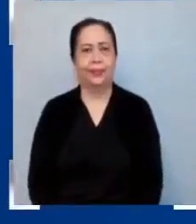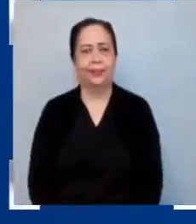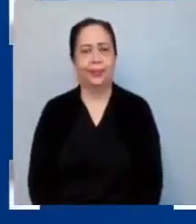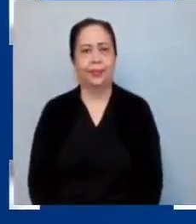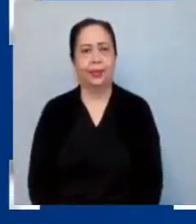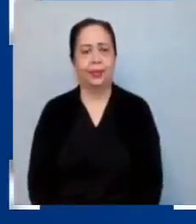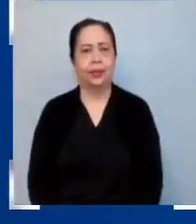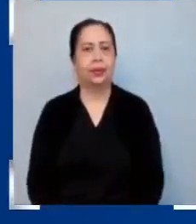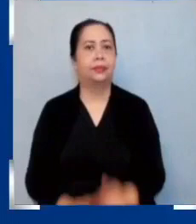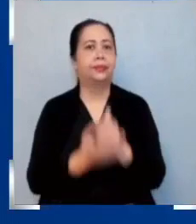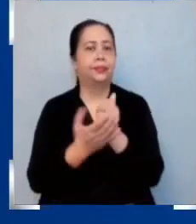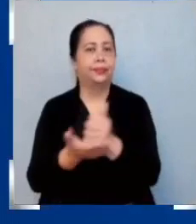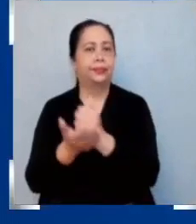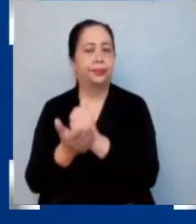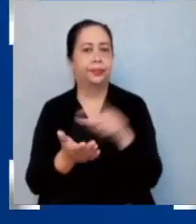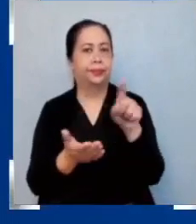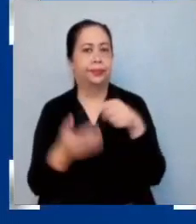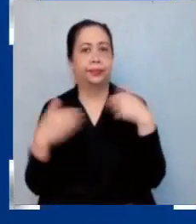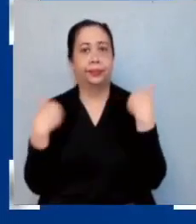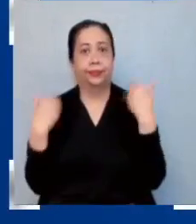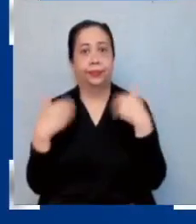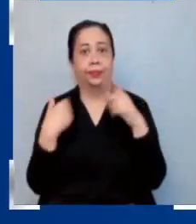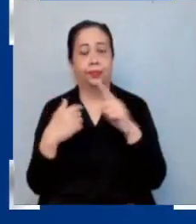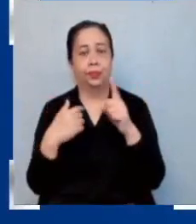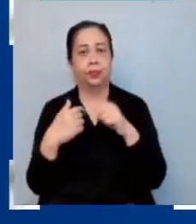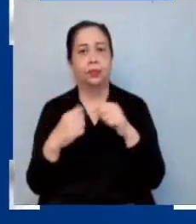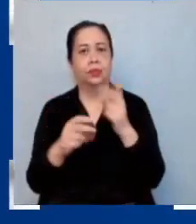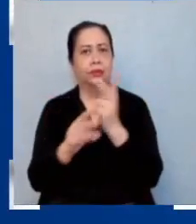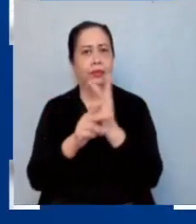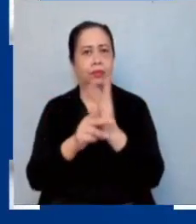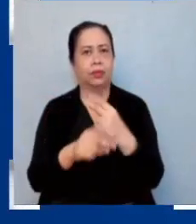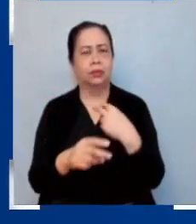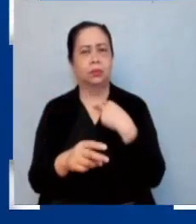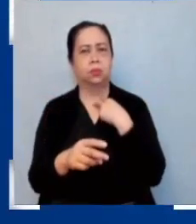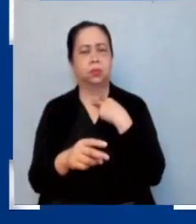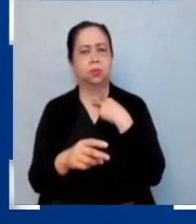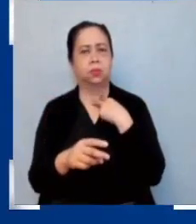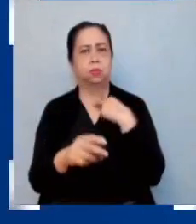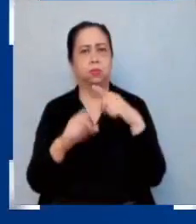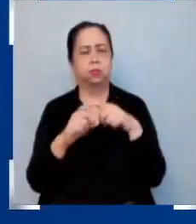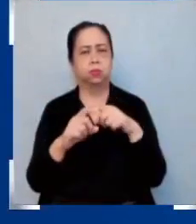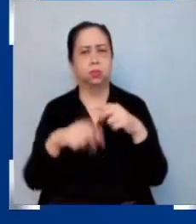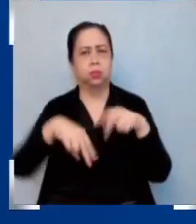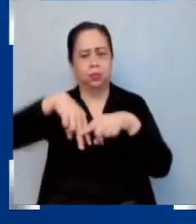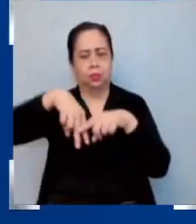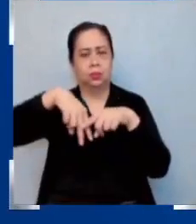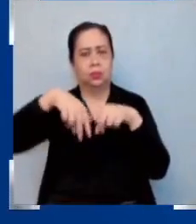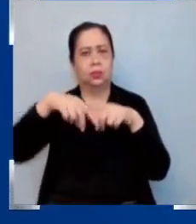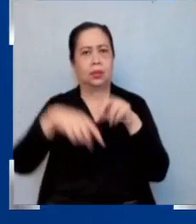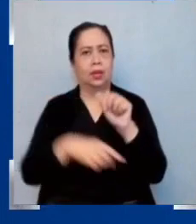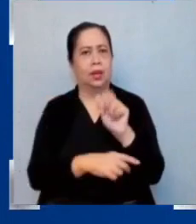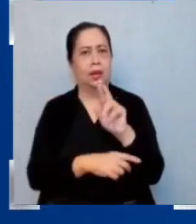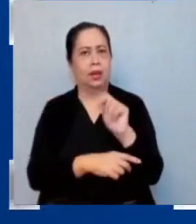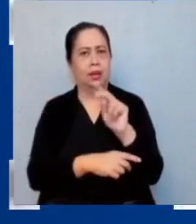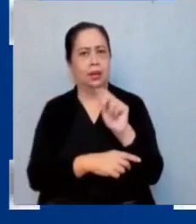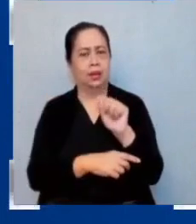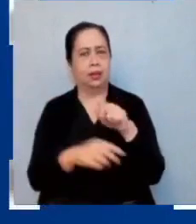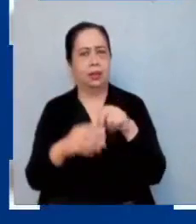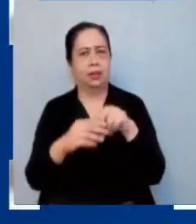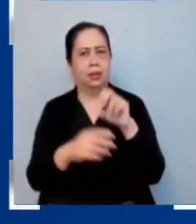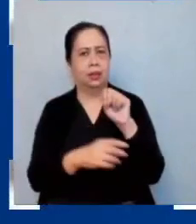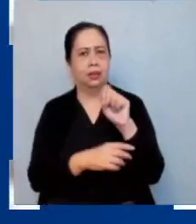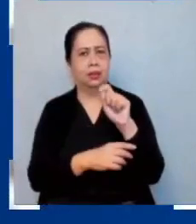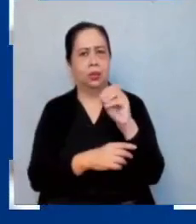Pinagtulungan na lamang ng mga kabataan ito ang closed van na nabalahaw sa abot-uhod na baha sa Araneta Avenue sa Barangay Santo Domingo sa Quezon